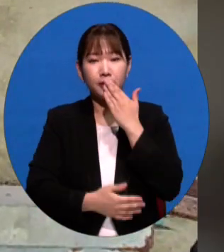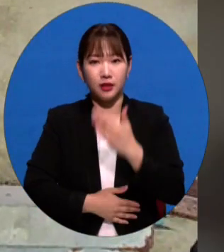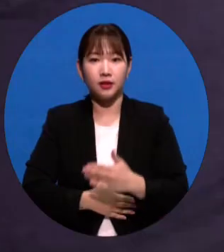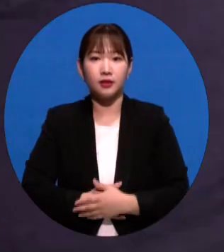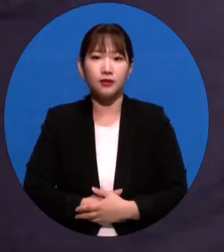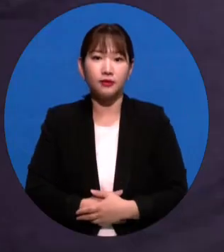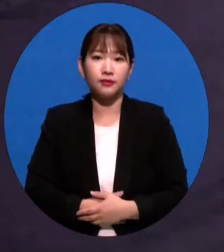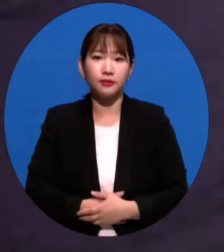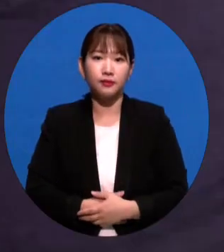있었습니다